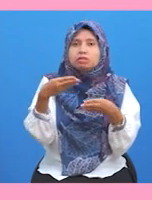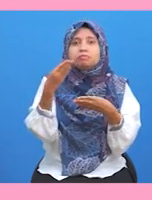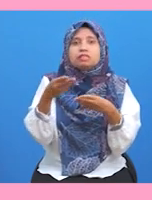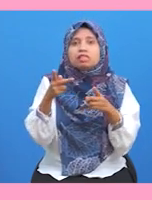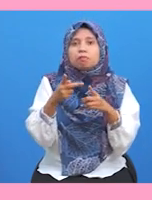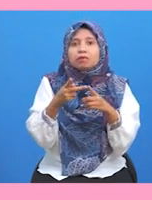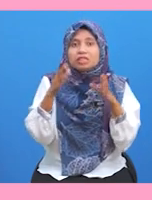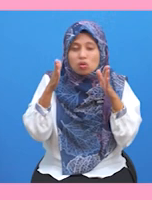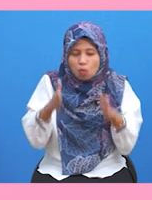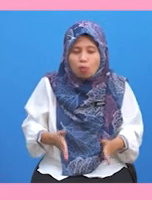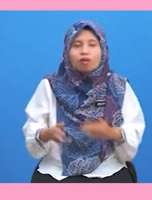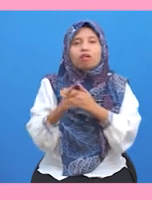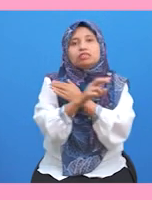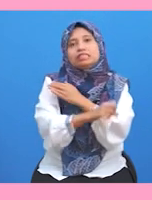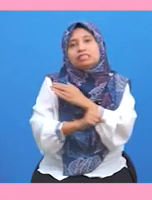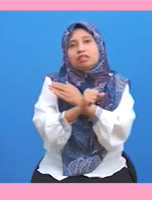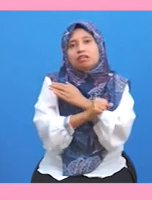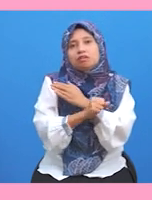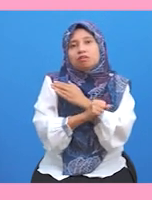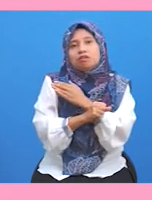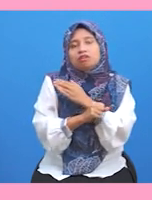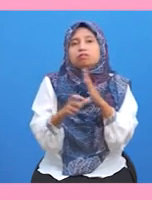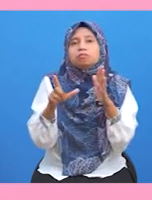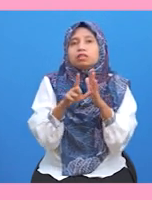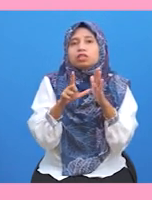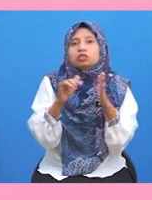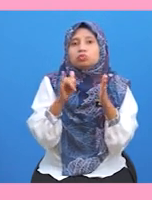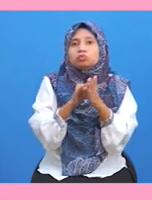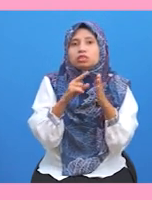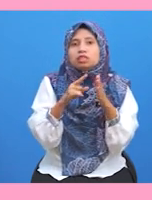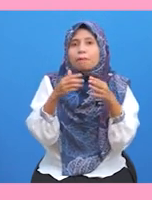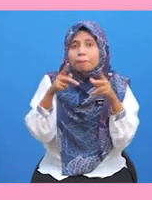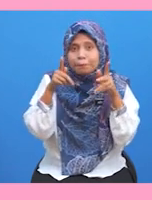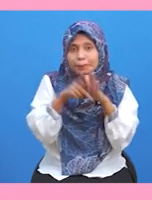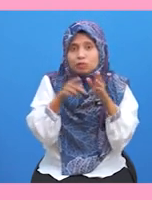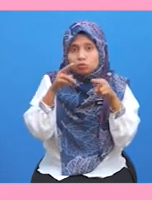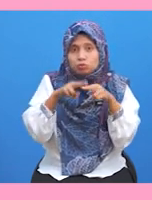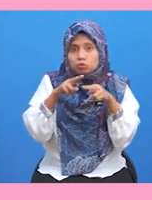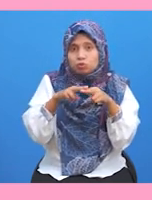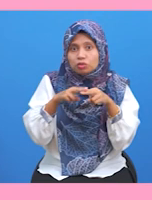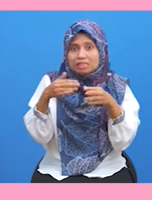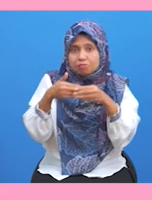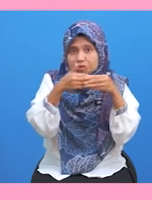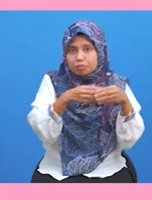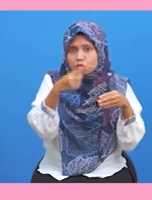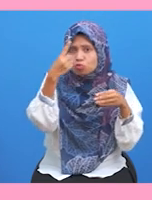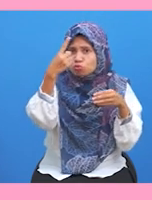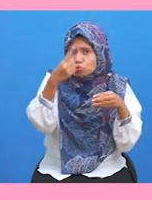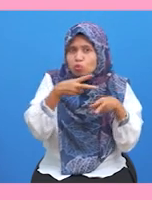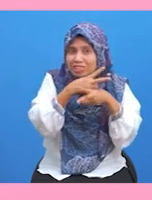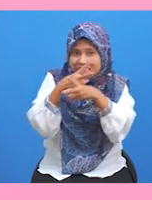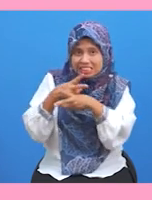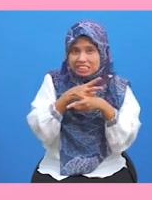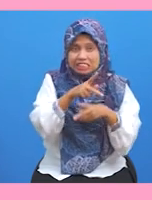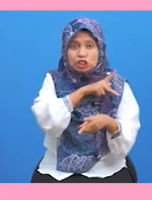Sarawak. Menurut perlembagaan ini juga, penduduk Sarawak akan dibimbing untuk mentadbir